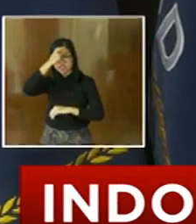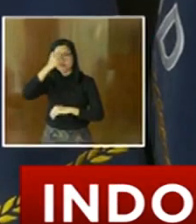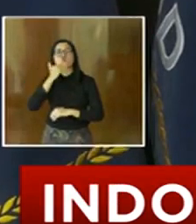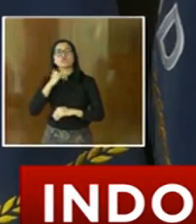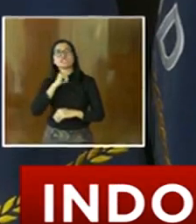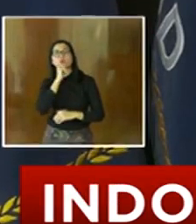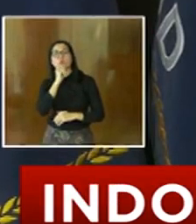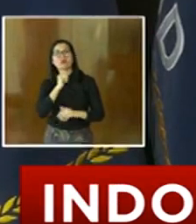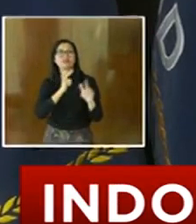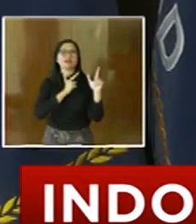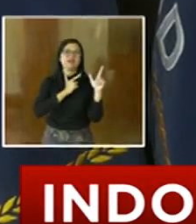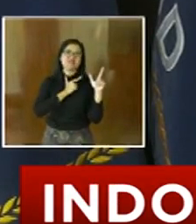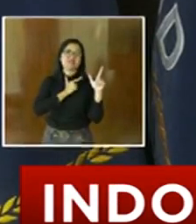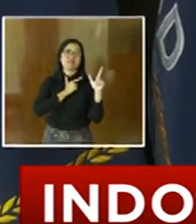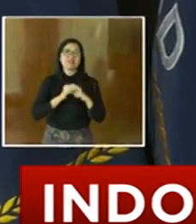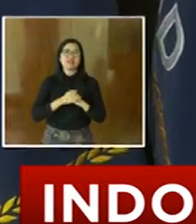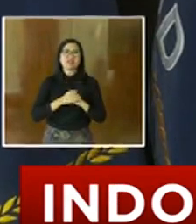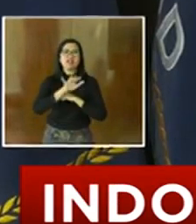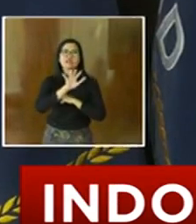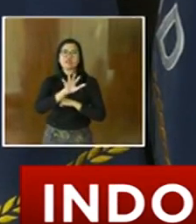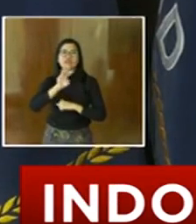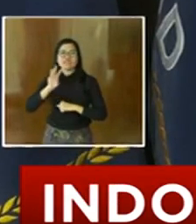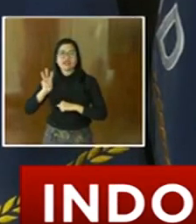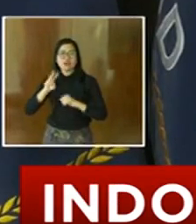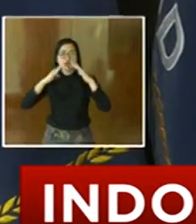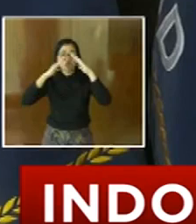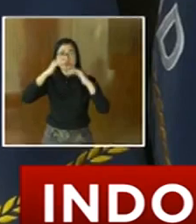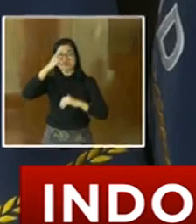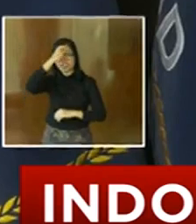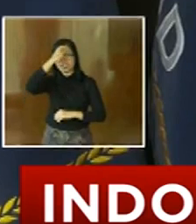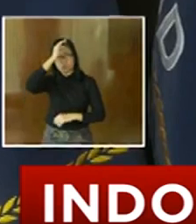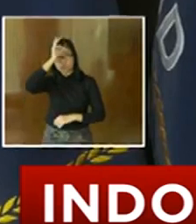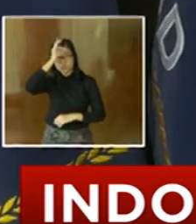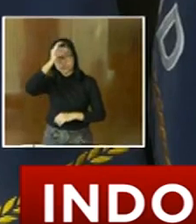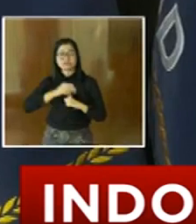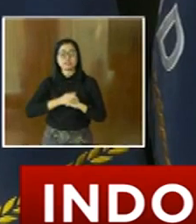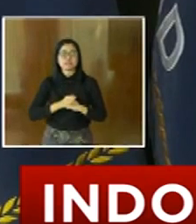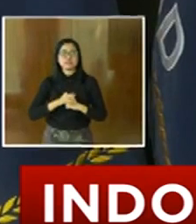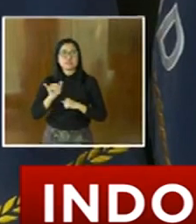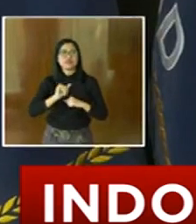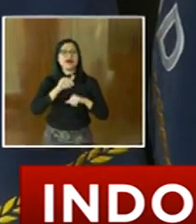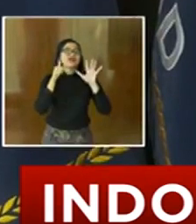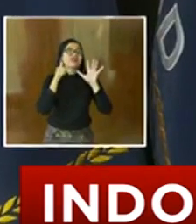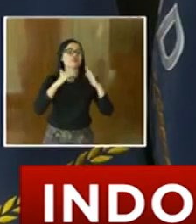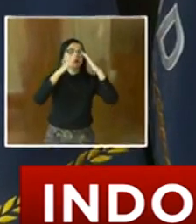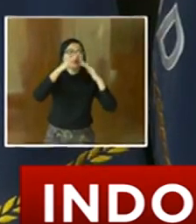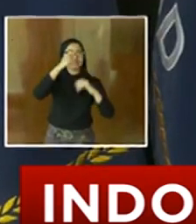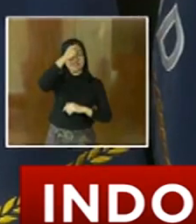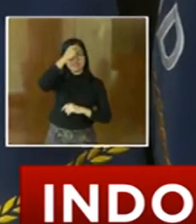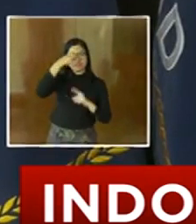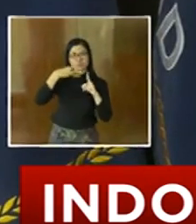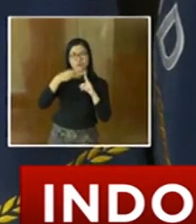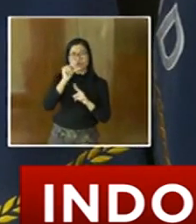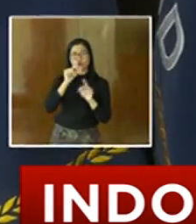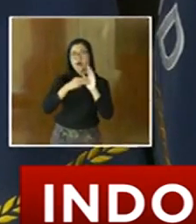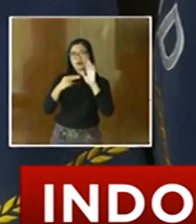AU Hai 53 Rumah Sakit Polri dan 65 Rumah Sakit BUMN sudah